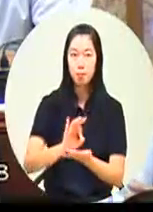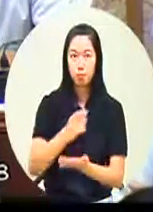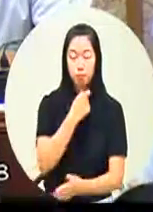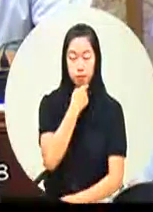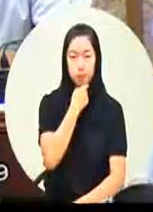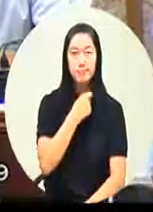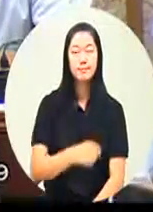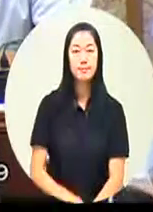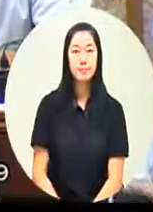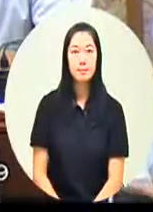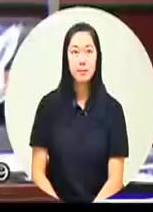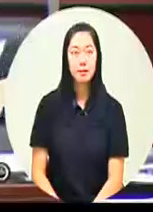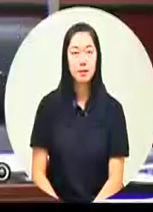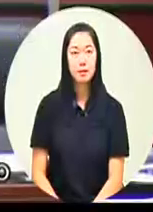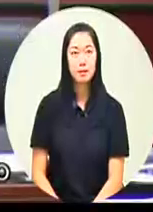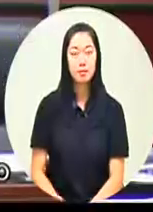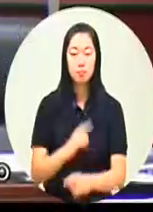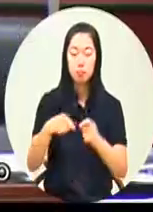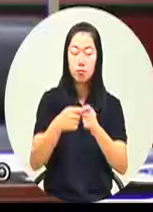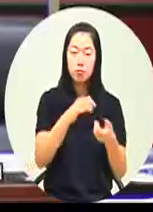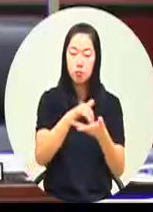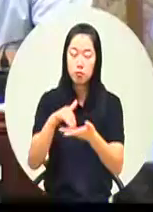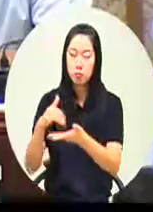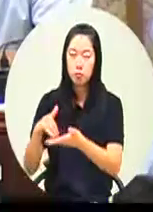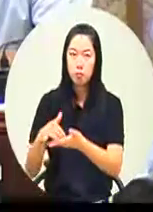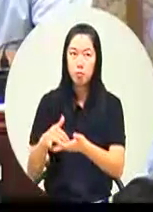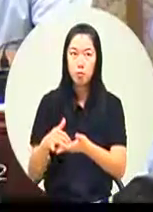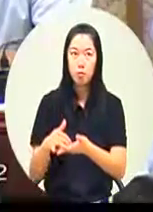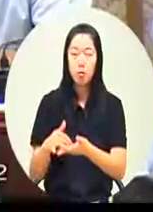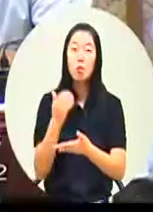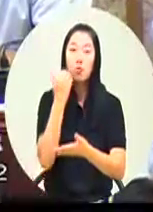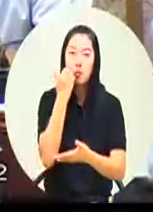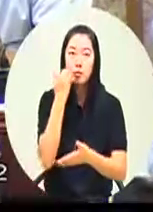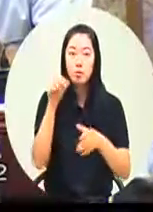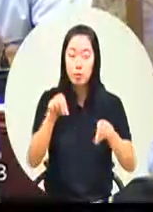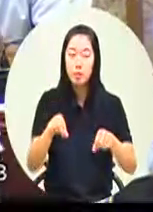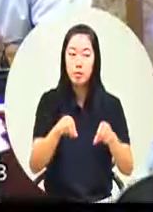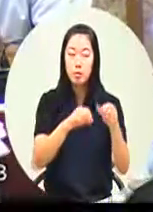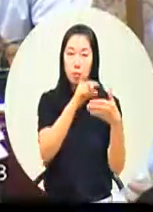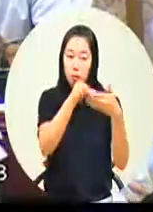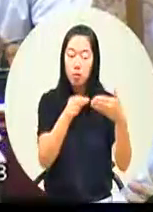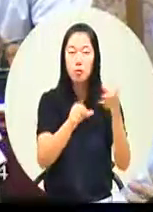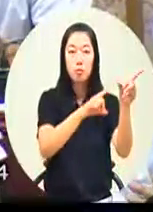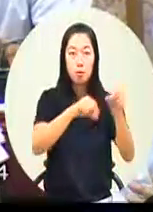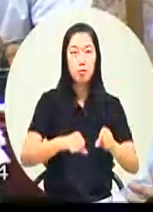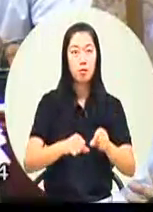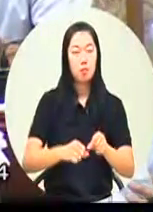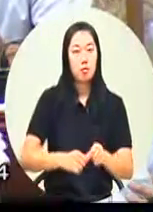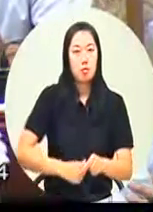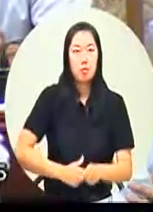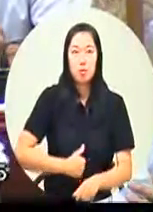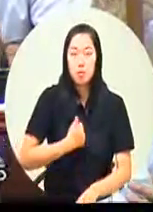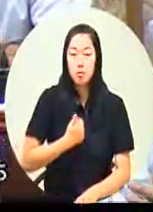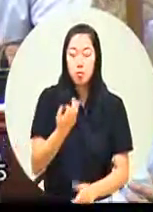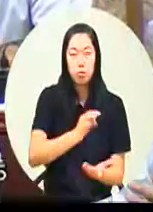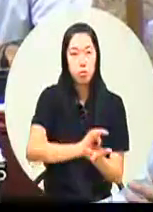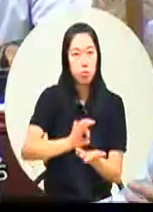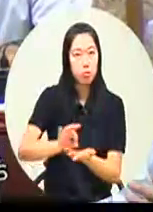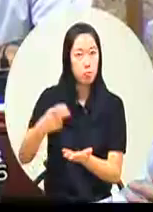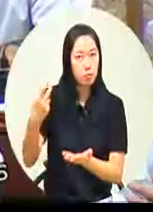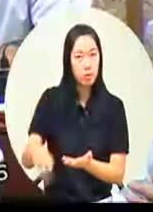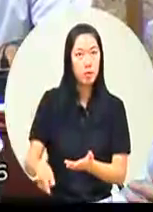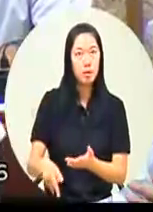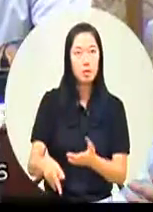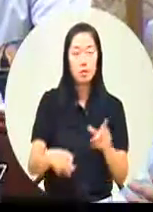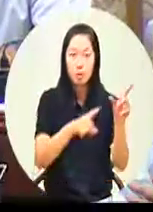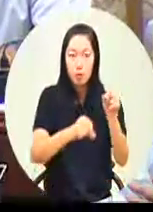出1000万，所以一年大概 依那个合约的部分去计算的部分、那实际自用的部分，我们会再依照